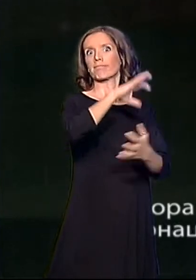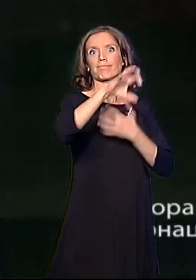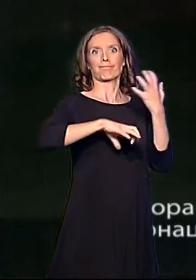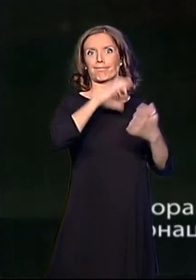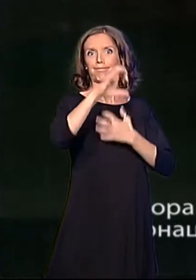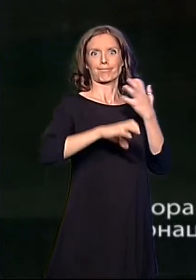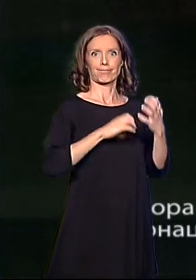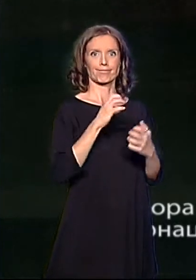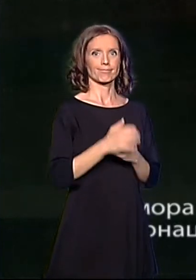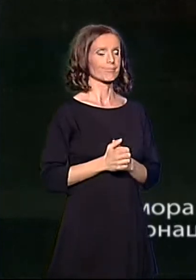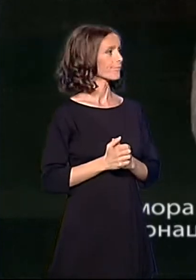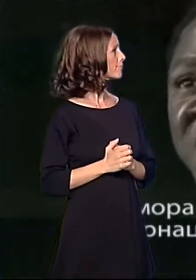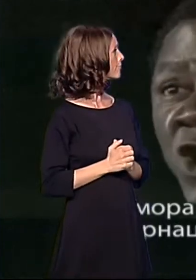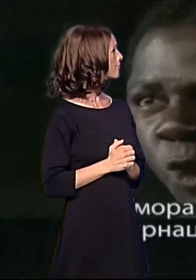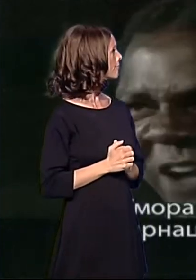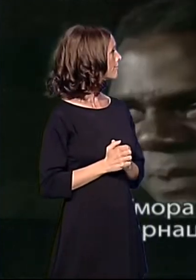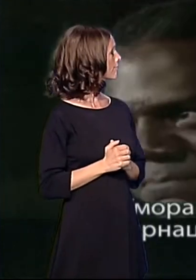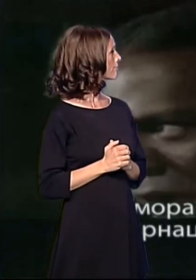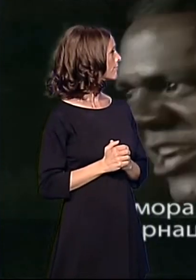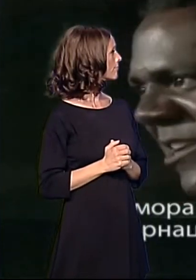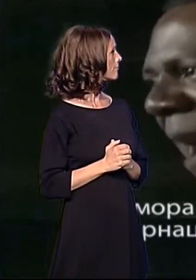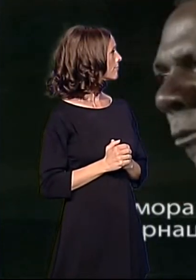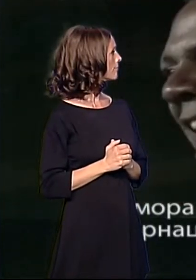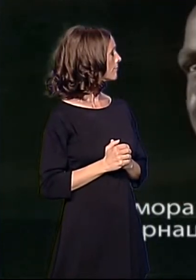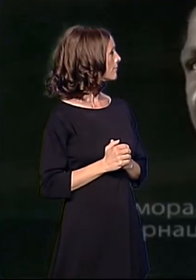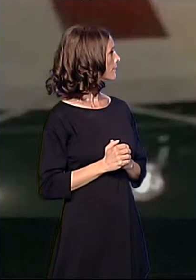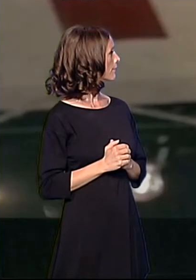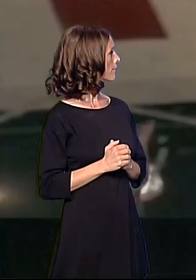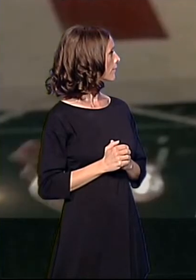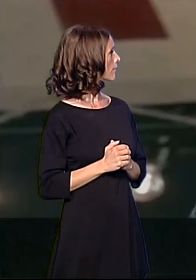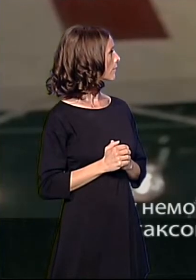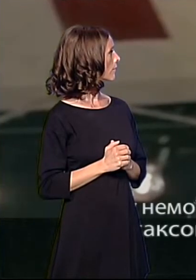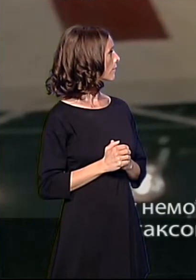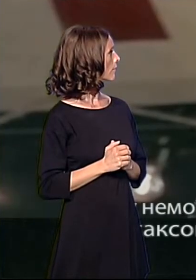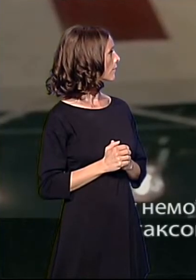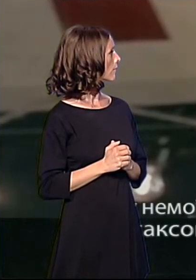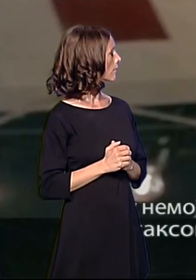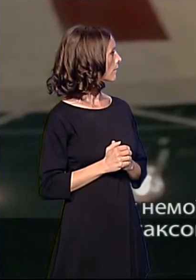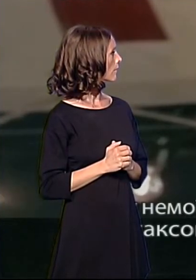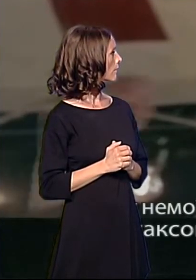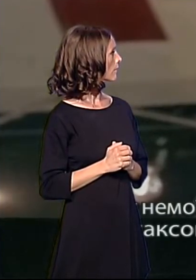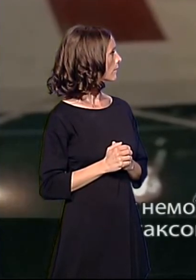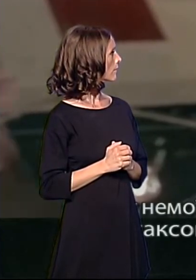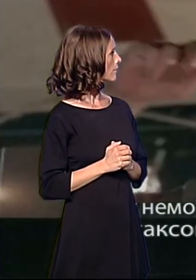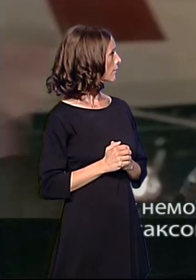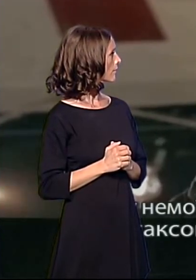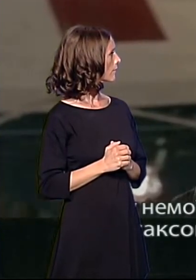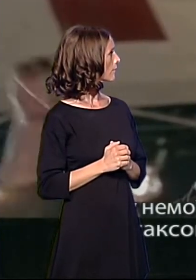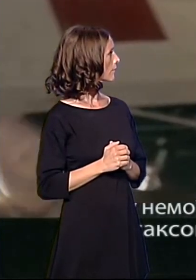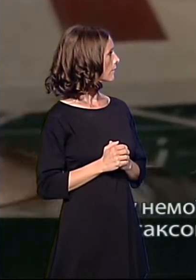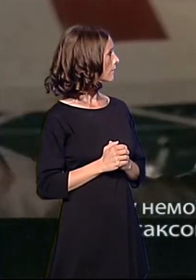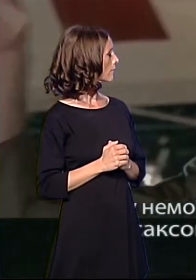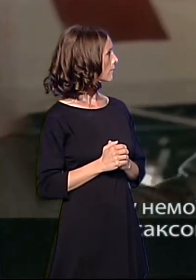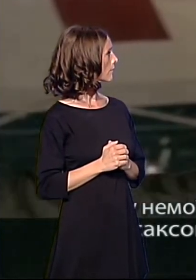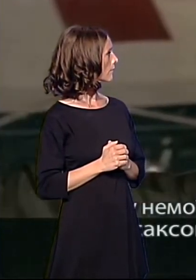going to the funerals of black men who have been murdered by white men. They are powerless against us if every